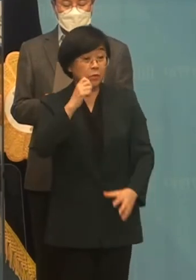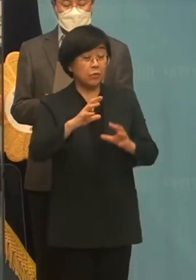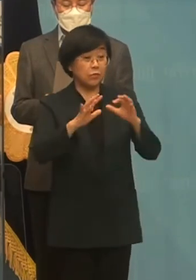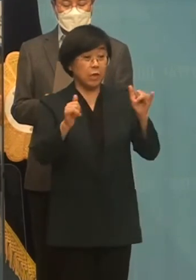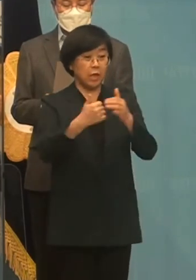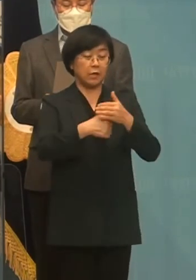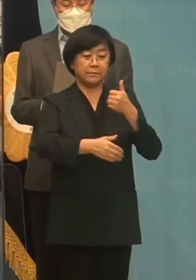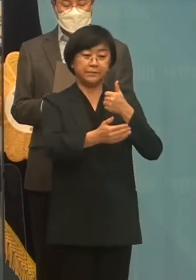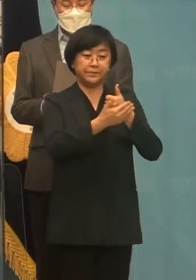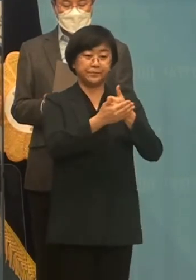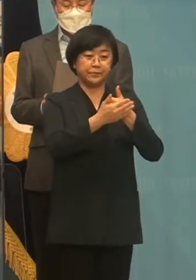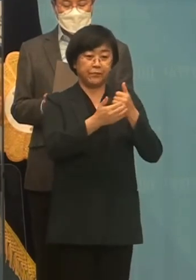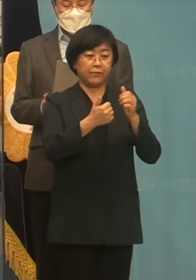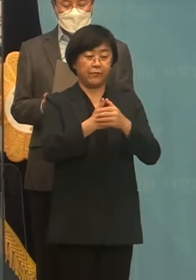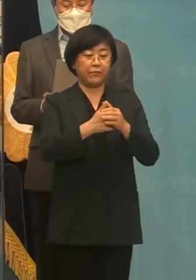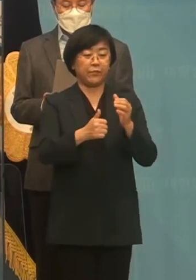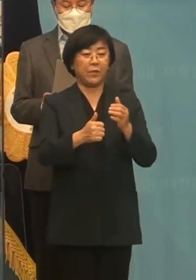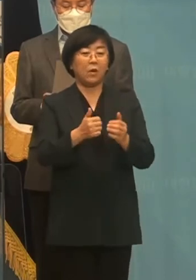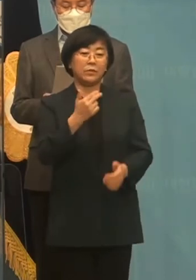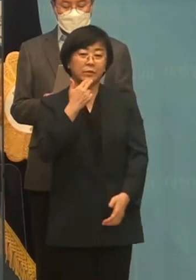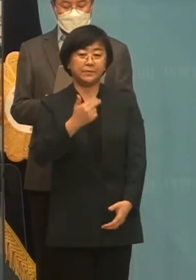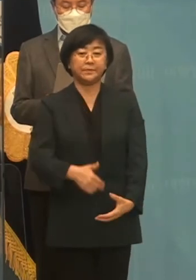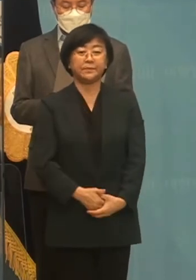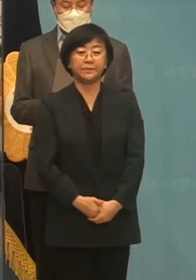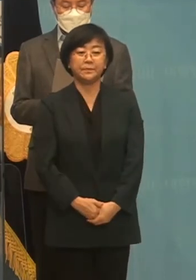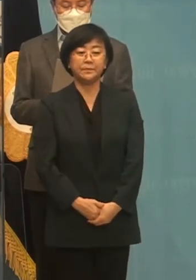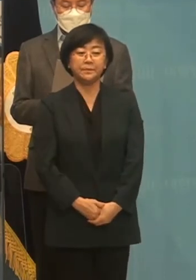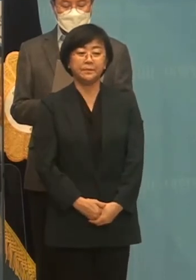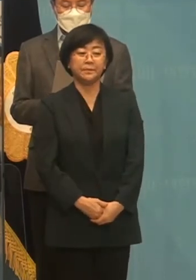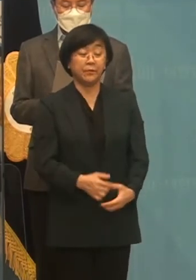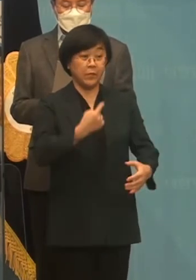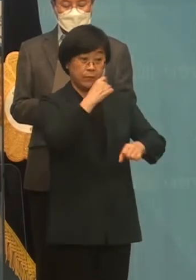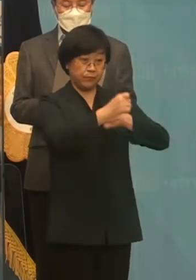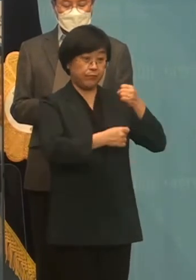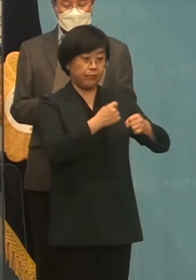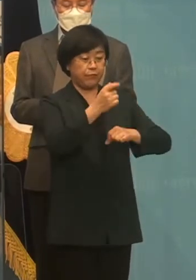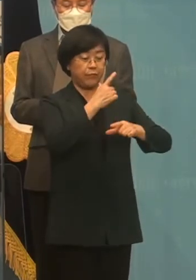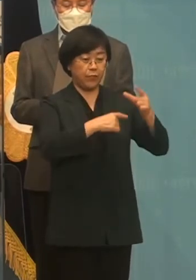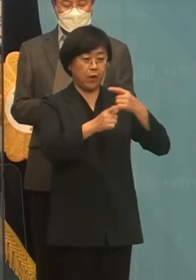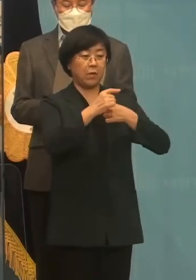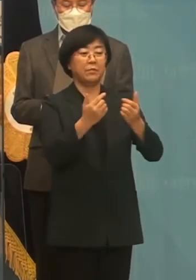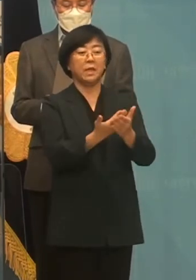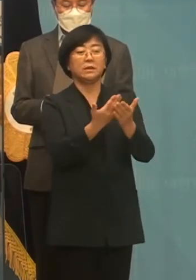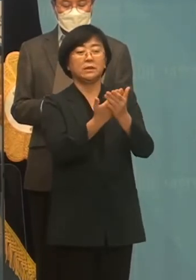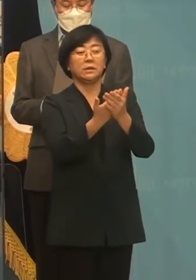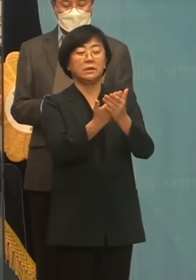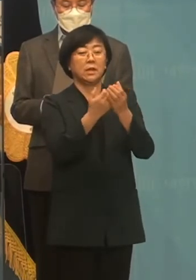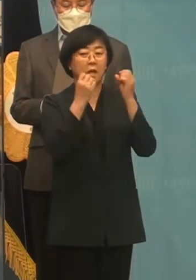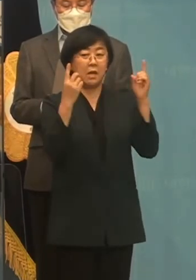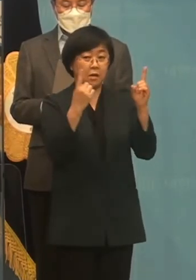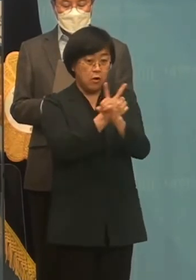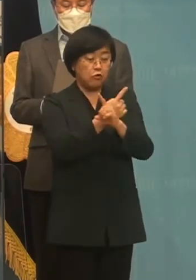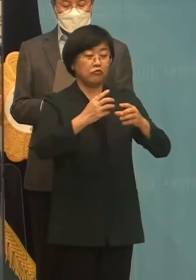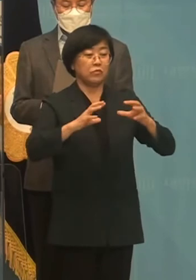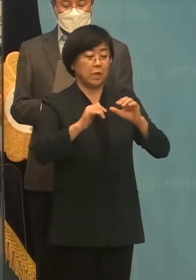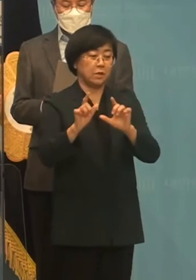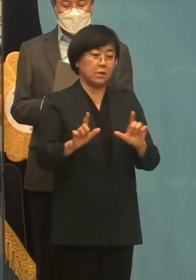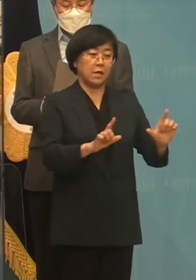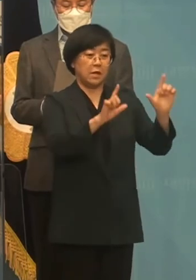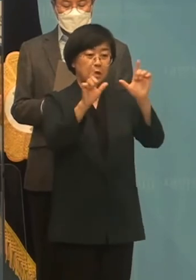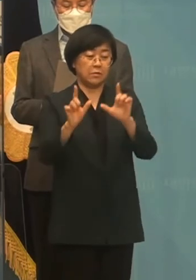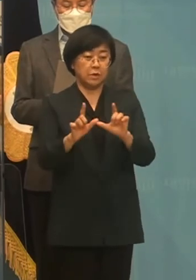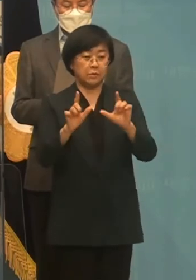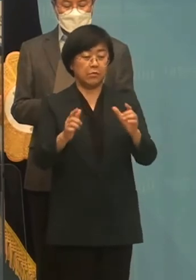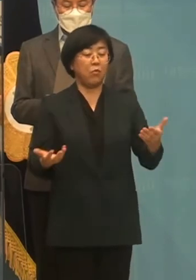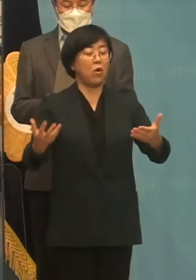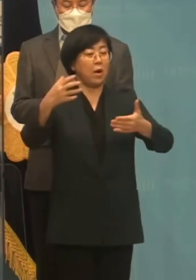국민의 지지는 멀어질 것입니다. 더불어민주당이 지금보다 더 진보, 개혁정당, 국민의 삶을